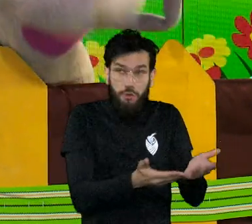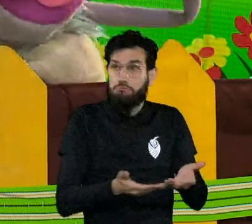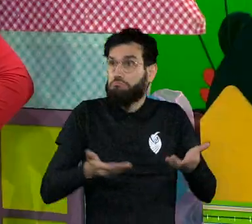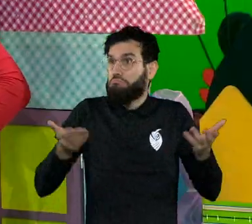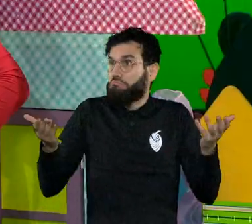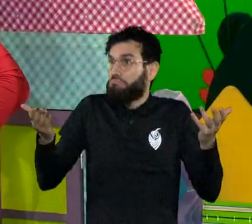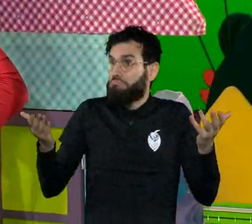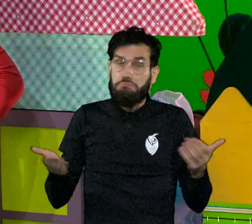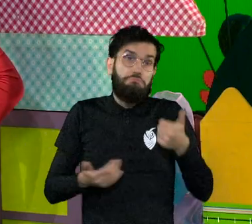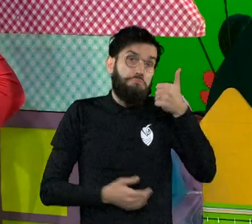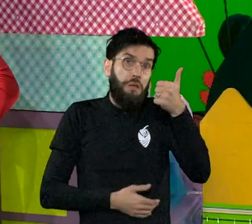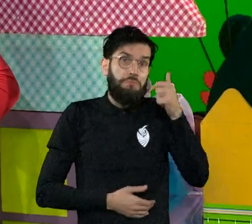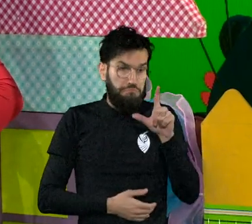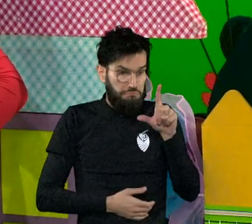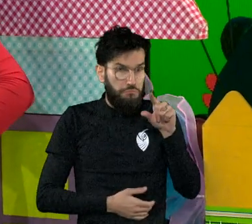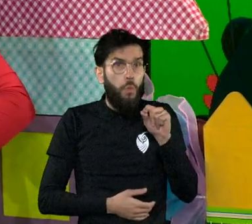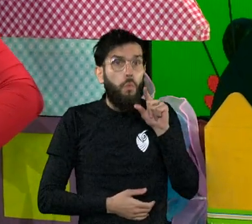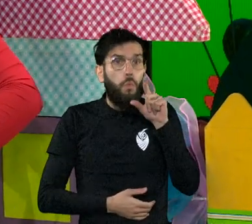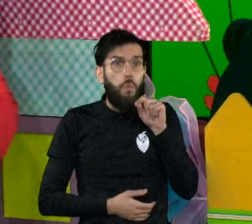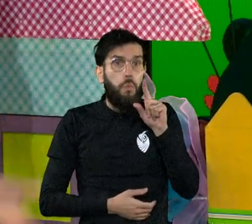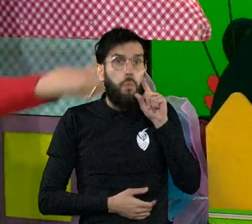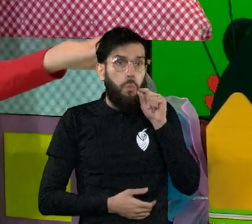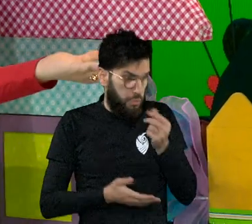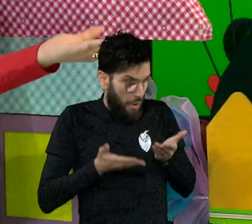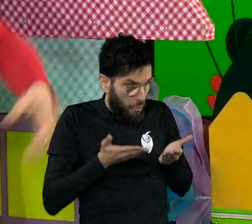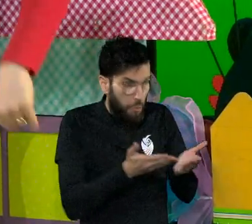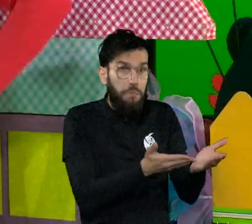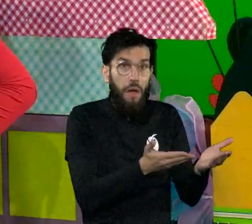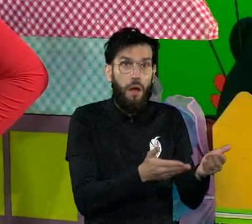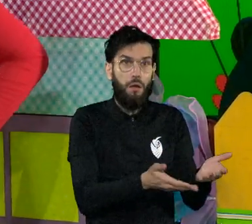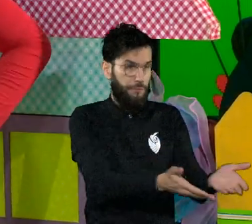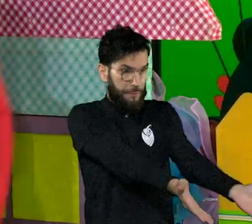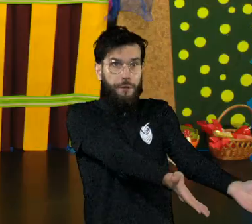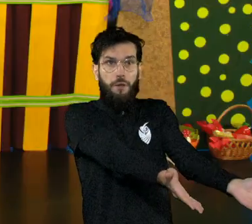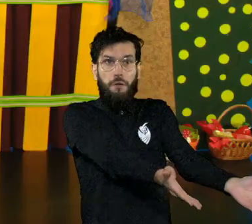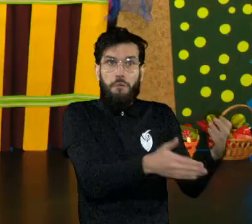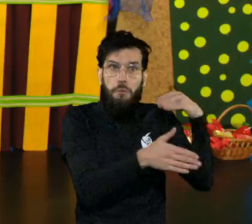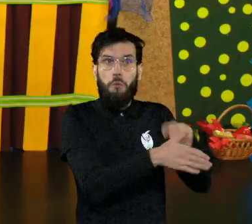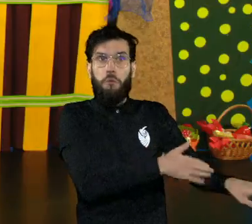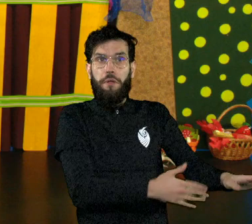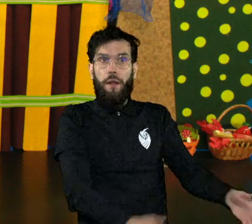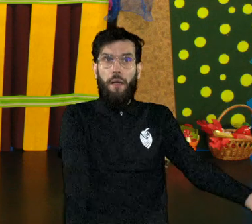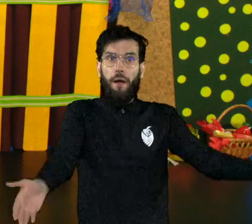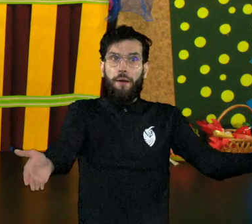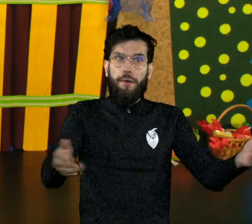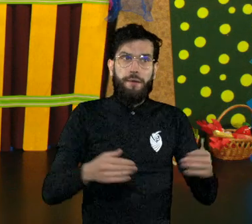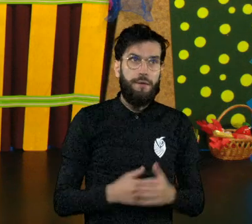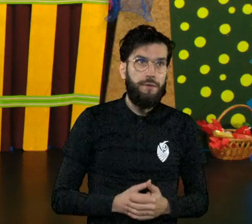Iba jednu kúru upiekla, aj tá z pece